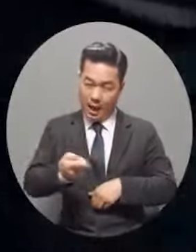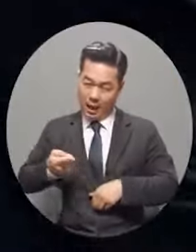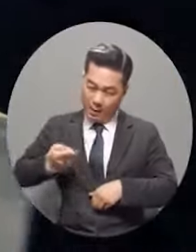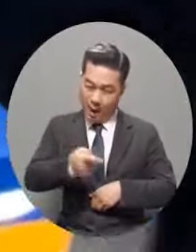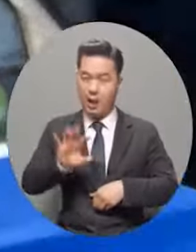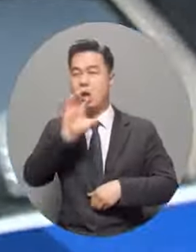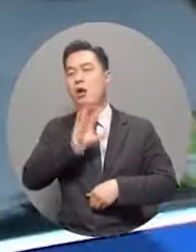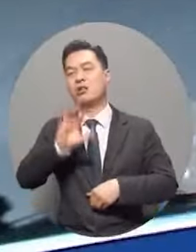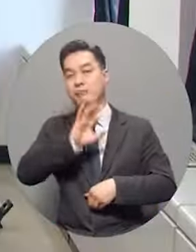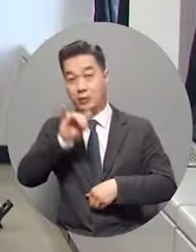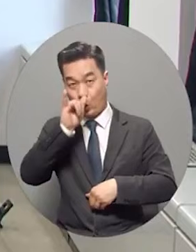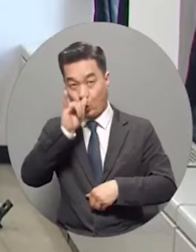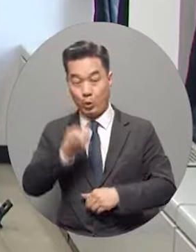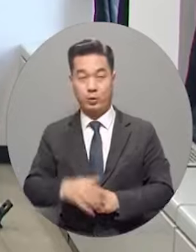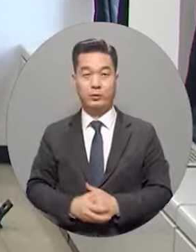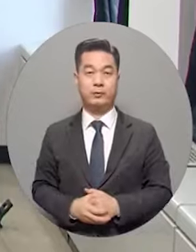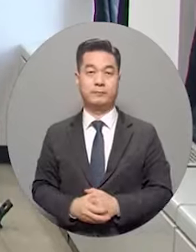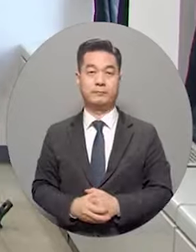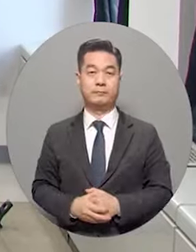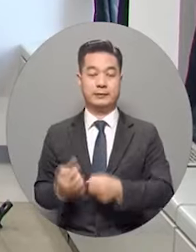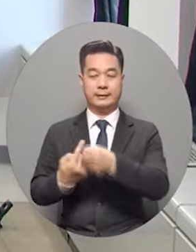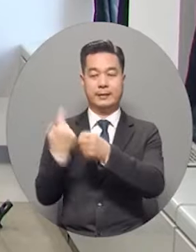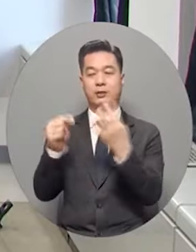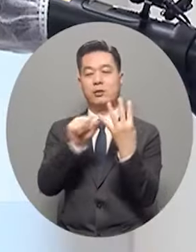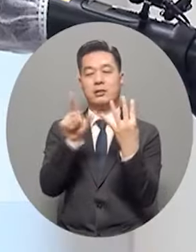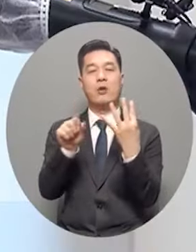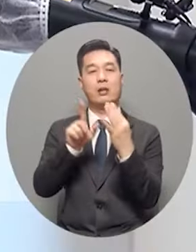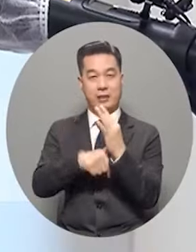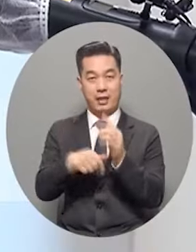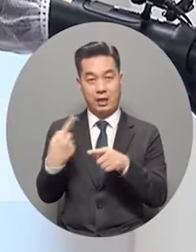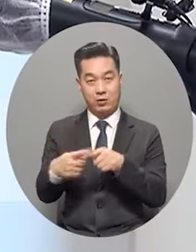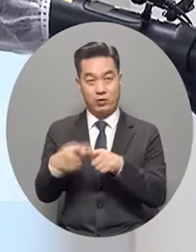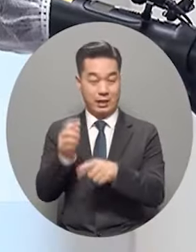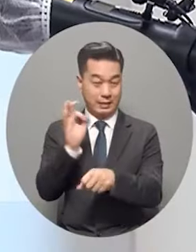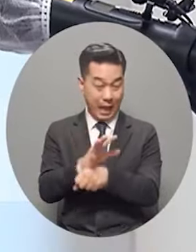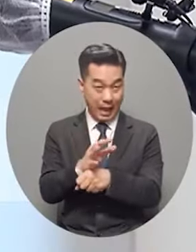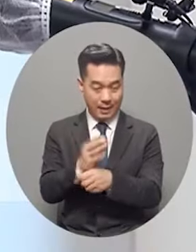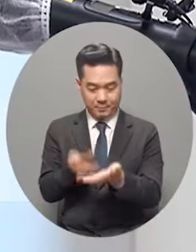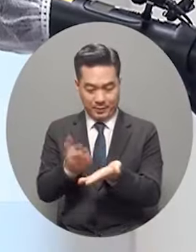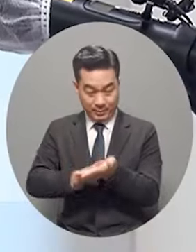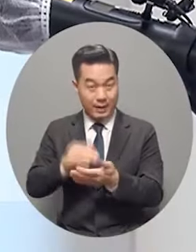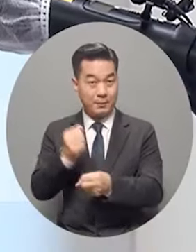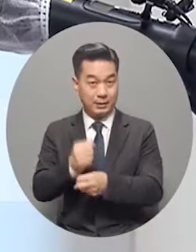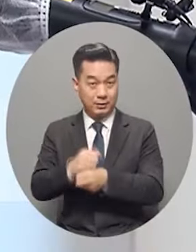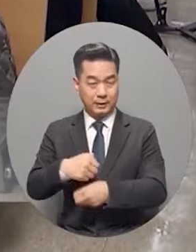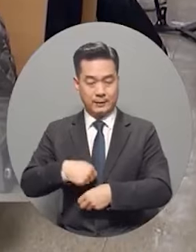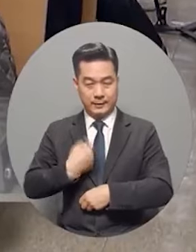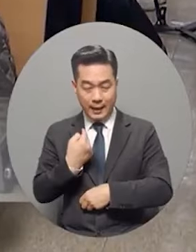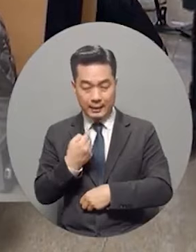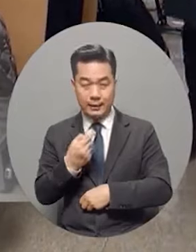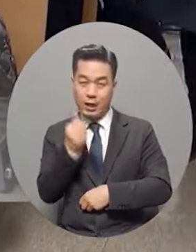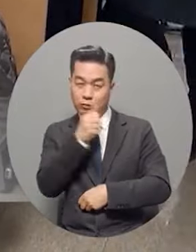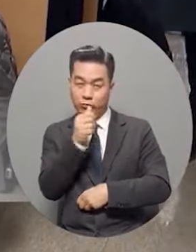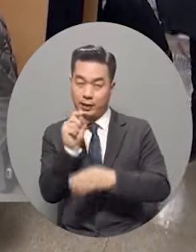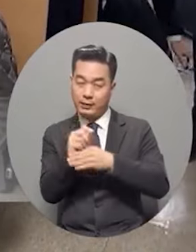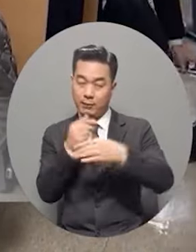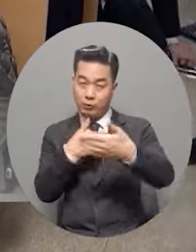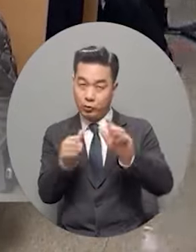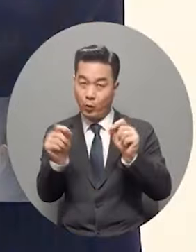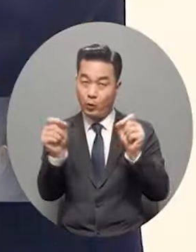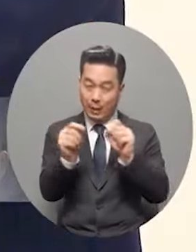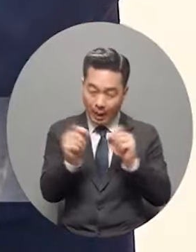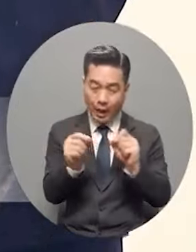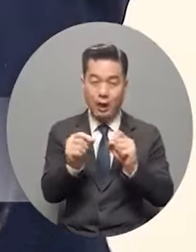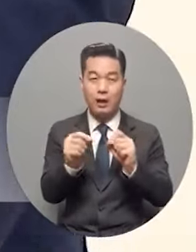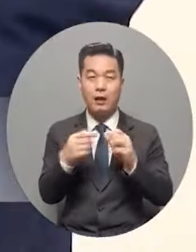것으로 확인됐습니다. 지난해 4월 흉기를 구입해 개조하고 자신의 중개사무소 주변 나무에 목도리를